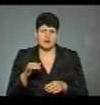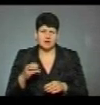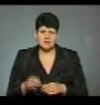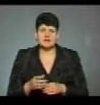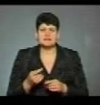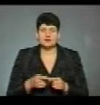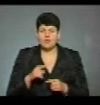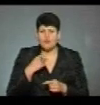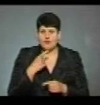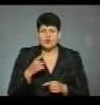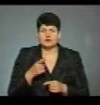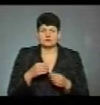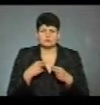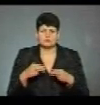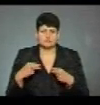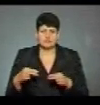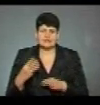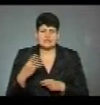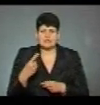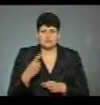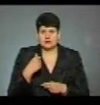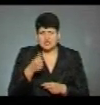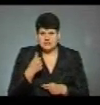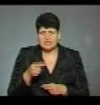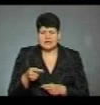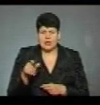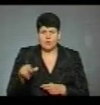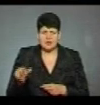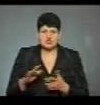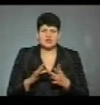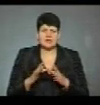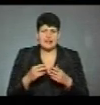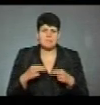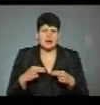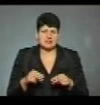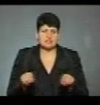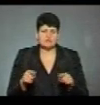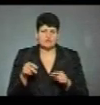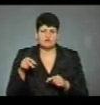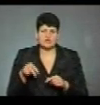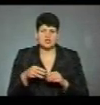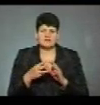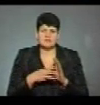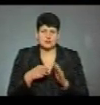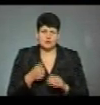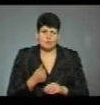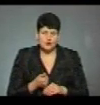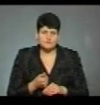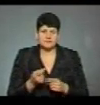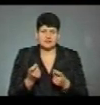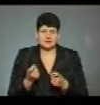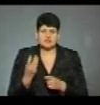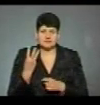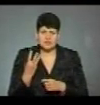Михайла Демиди, розповсюджував наркотики 31-річний тернополянин через інтернет-магазин, який створив у 2018 році. Залучив